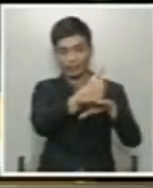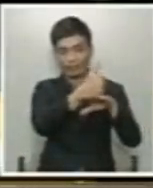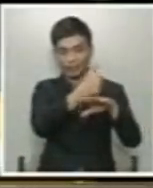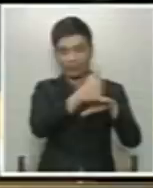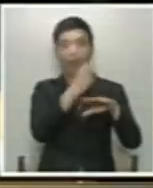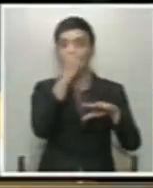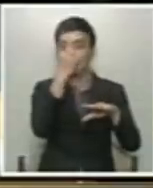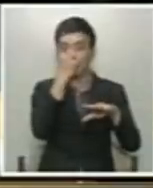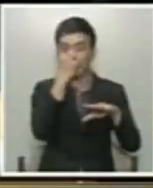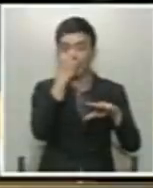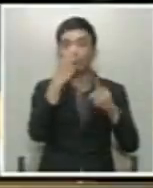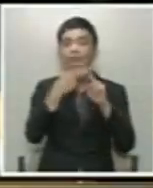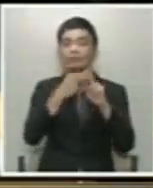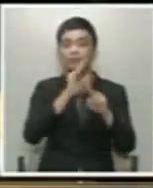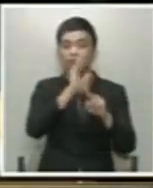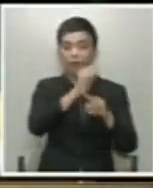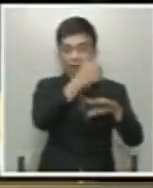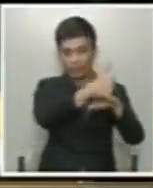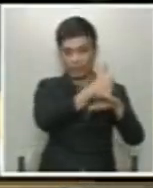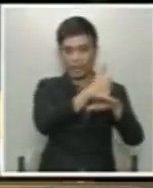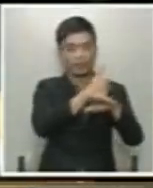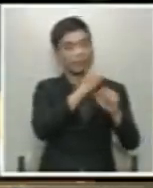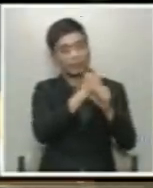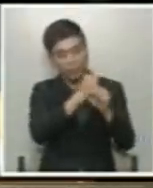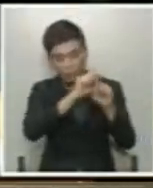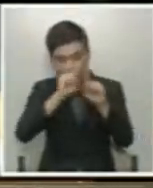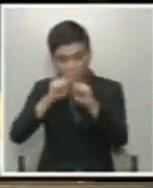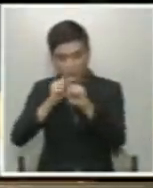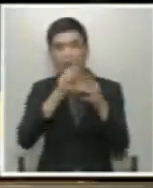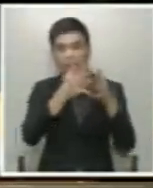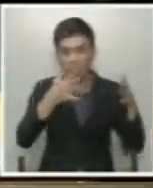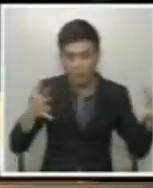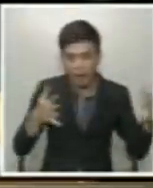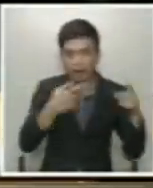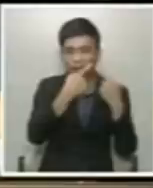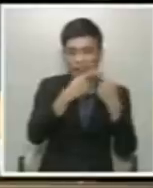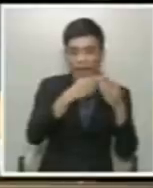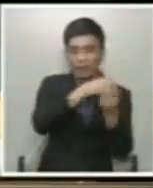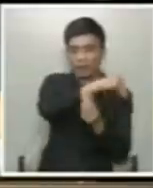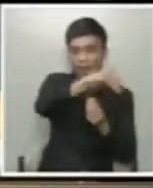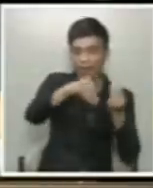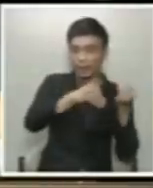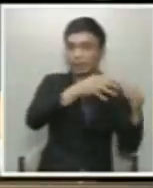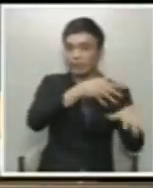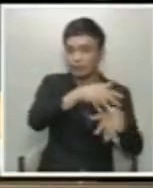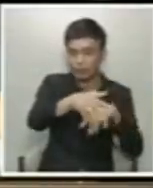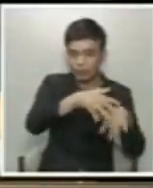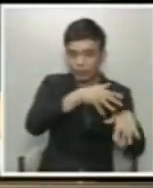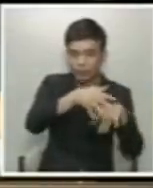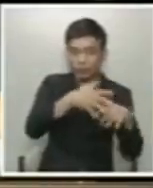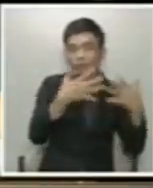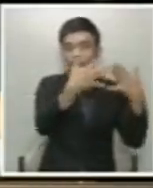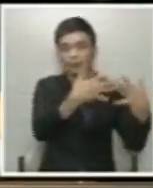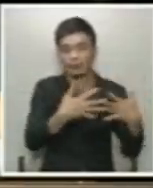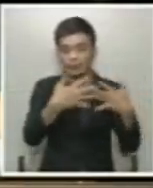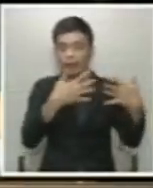ฝรั่งเขาว่าคาร์ฟูมีอะไรต่ออะไรเยอะแยะนะครับแต่วัดเศรษฐกิจและประชาชนสหรัฐอเมริกา